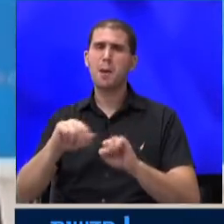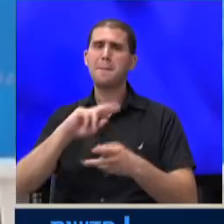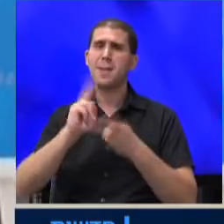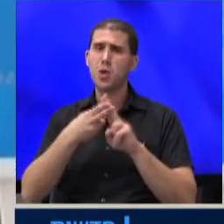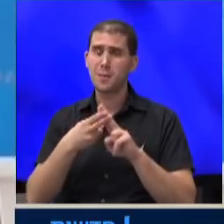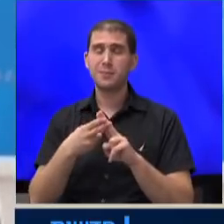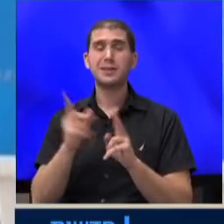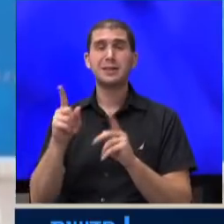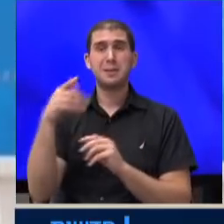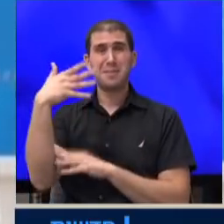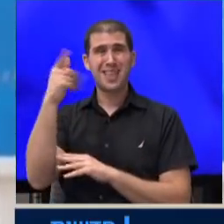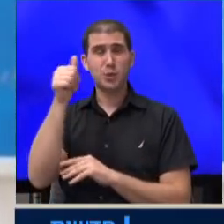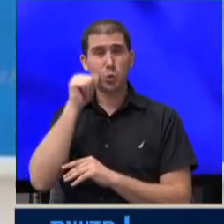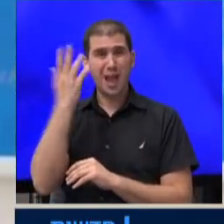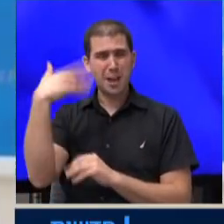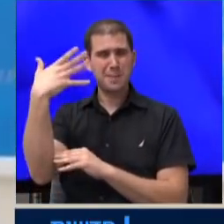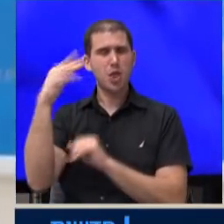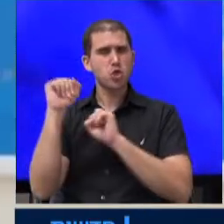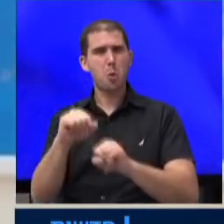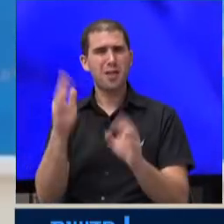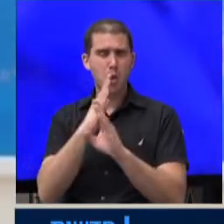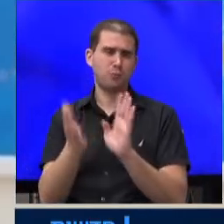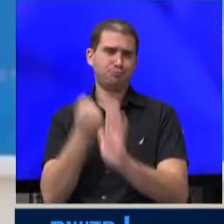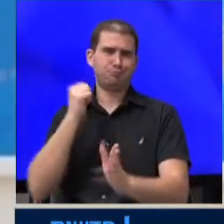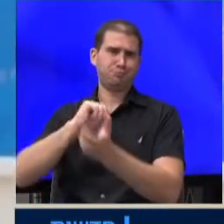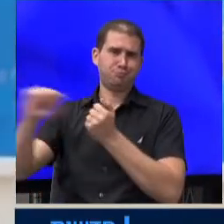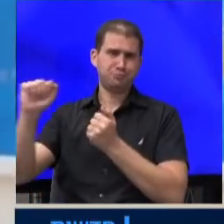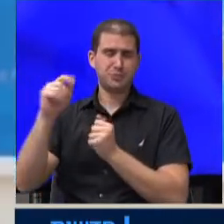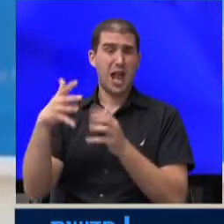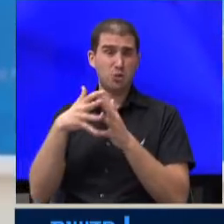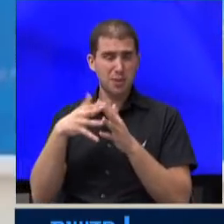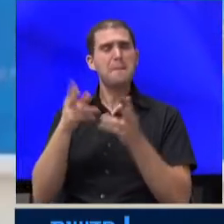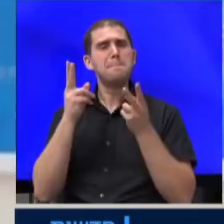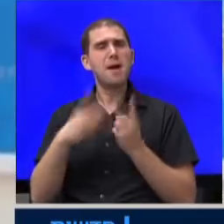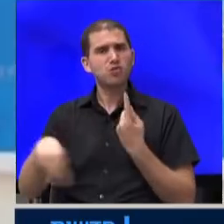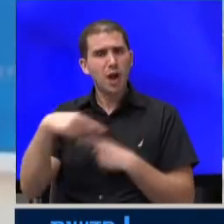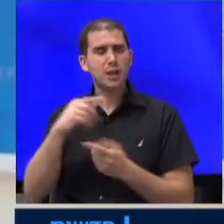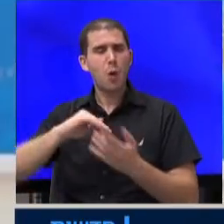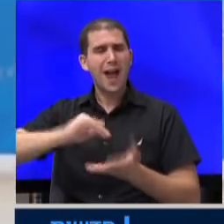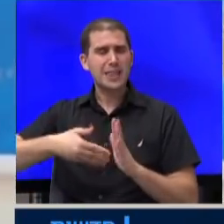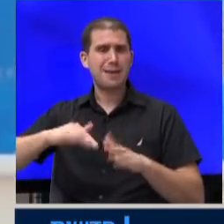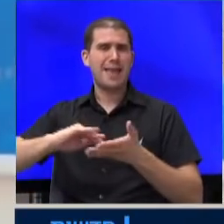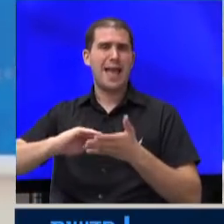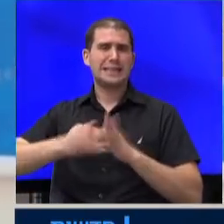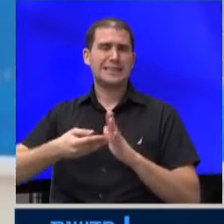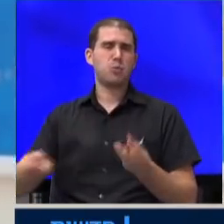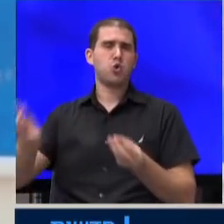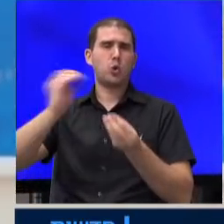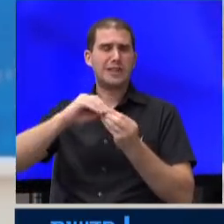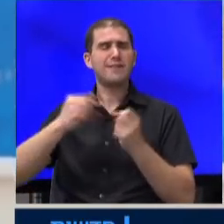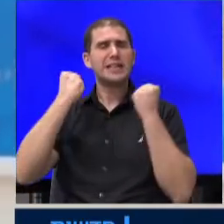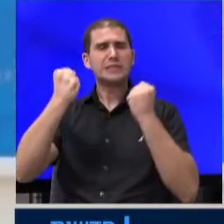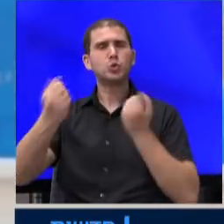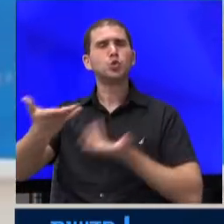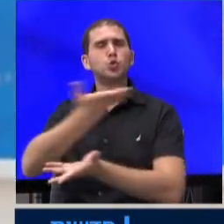מרשימת המדינות תומכות טרור על ידי ארצות הברית מאפשרת לנו לחתום על הסכם נוסף ולחזק שיתופי פעולה